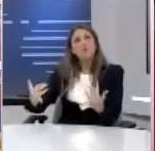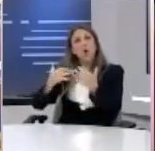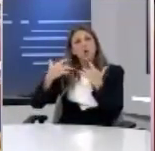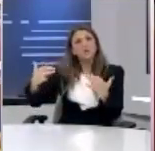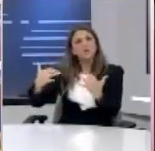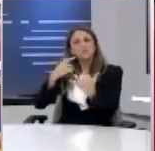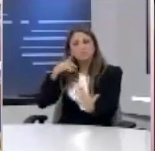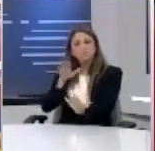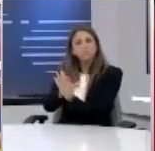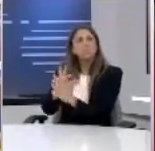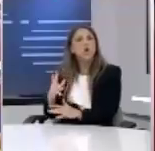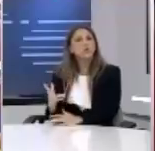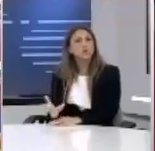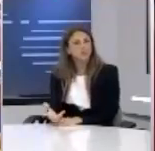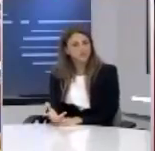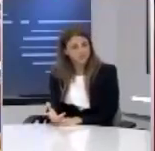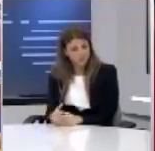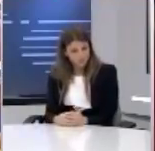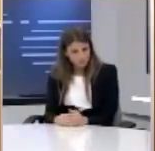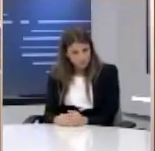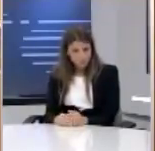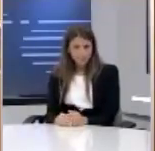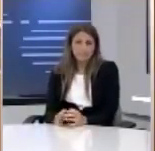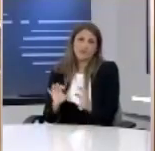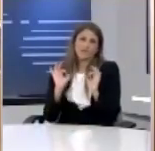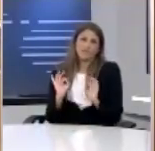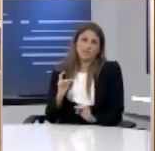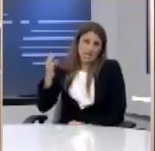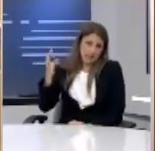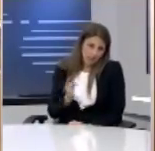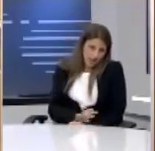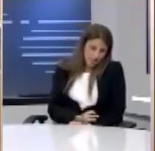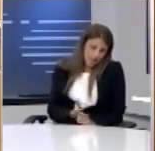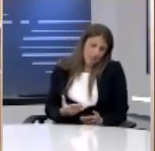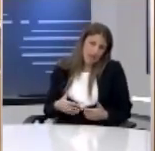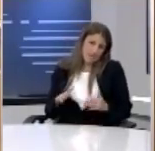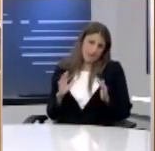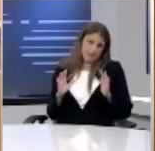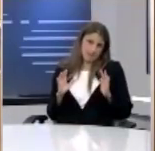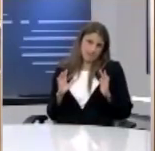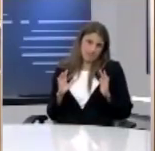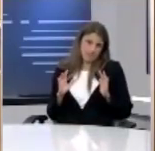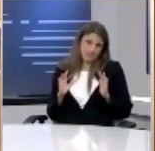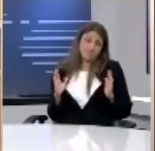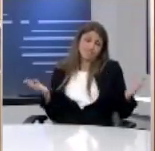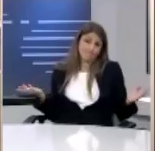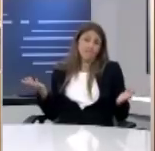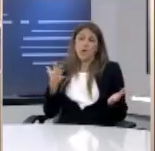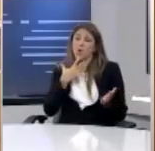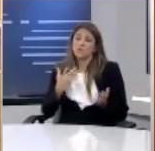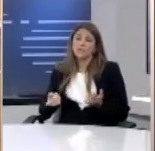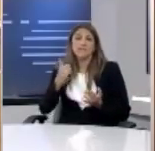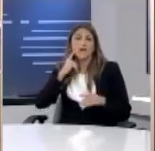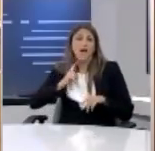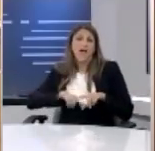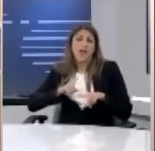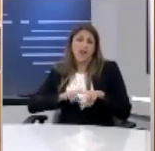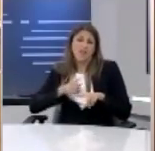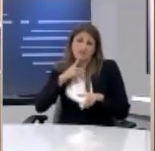Προφανώς και δεν τα κάναμε όλα τέλεια. Και μάλιστα σε μια χώρα που ήταν ακόμα στα μνημόνια.